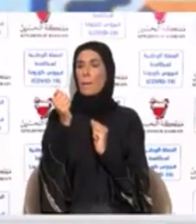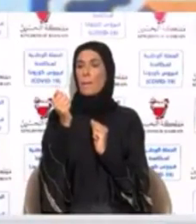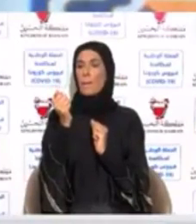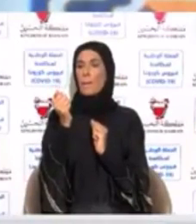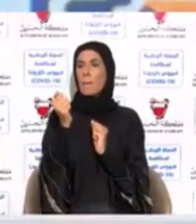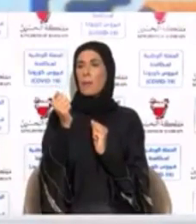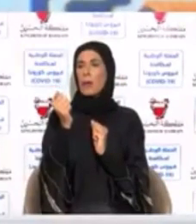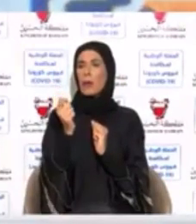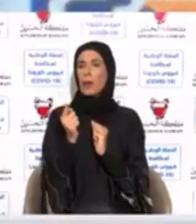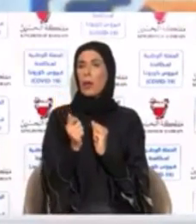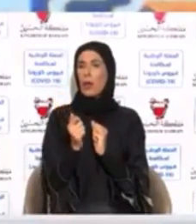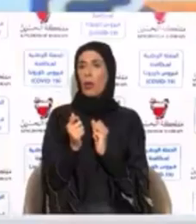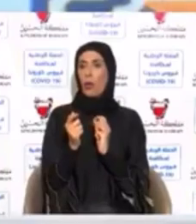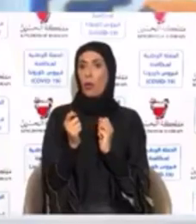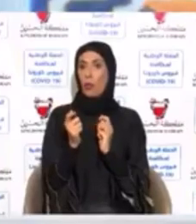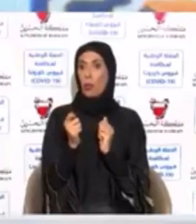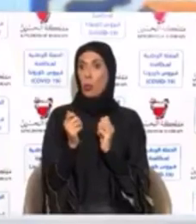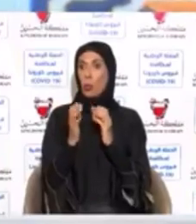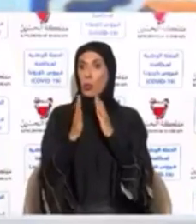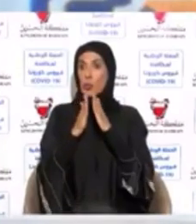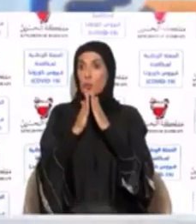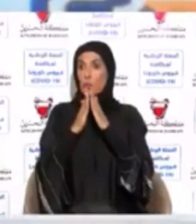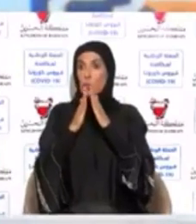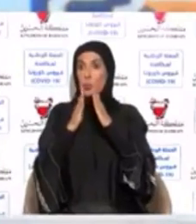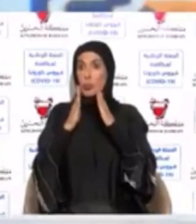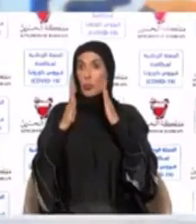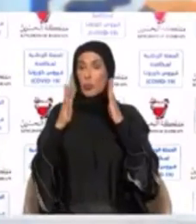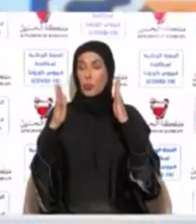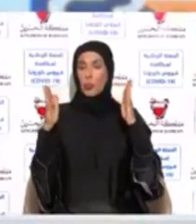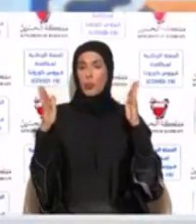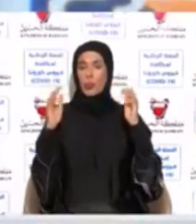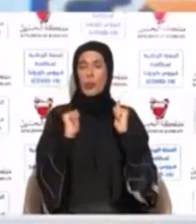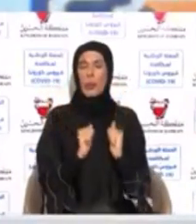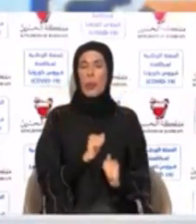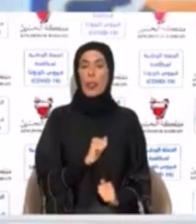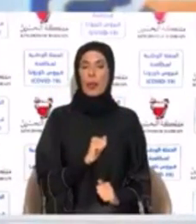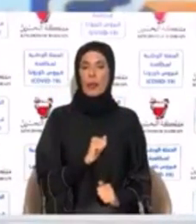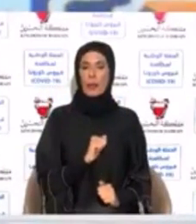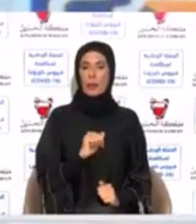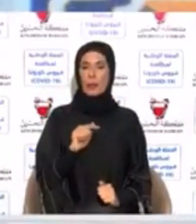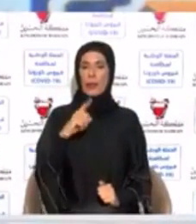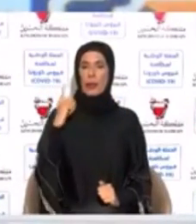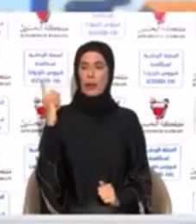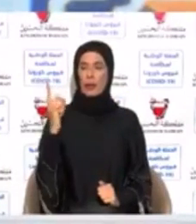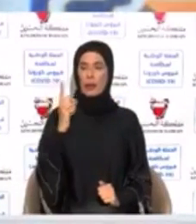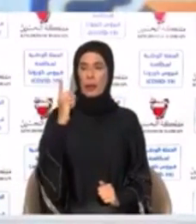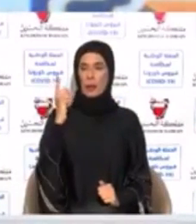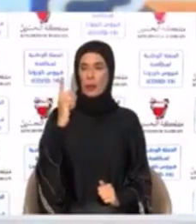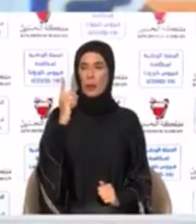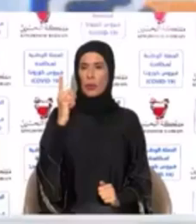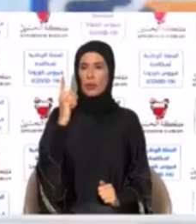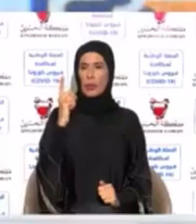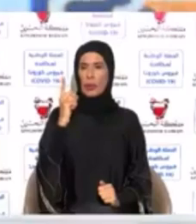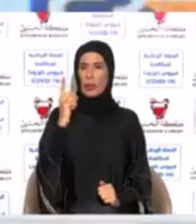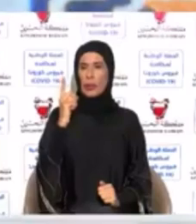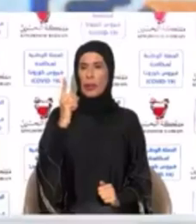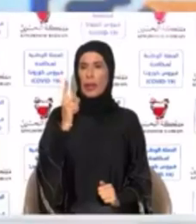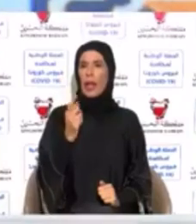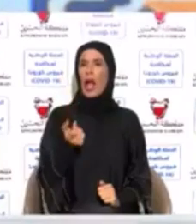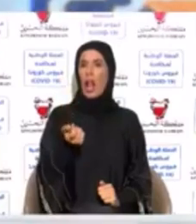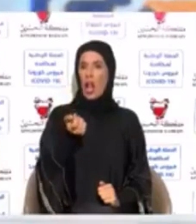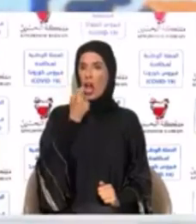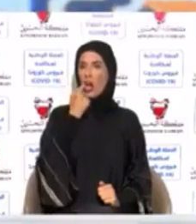ليست عامة بقليلة. بالعكس، هي يعني أكثر الأمور اللي تكلف في على مستوى العالم هي الأمور العلاجية